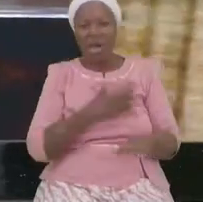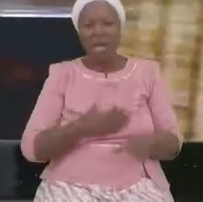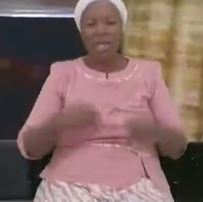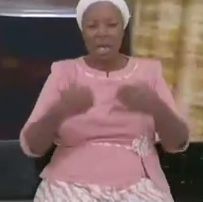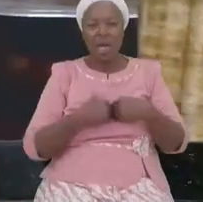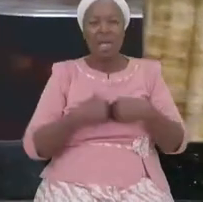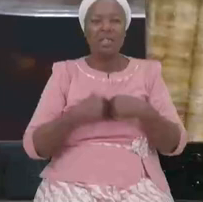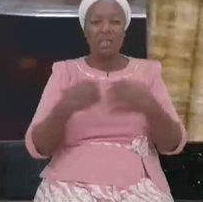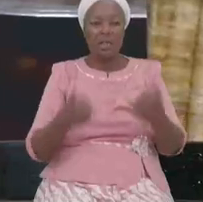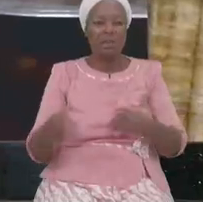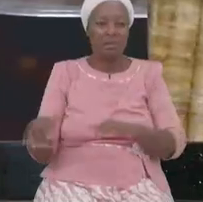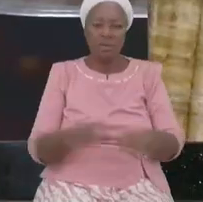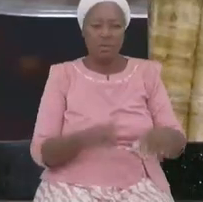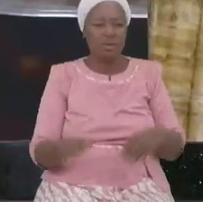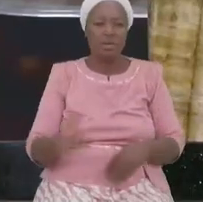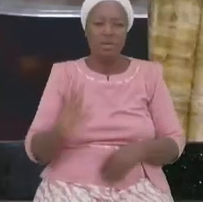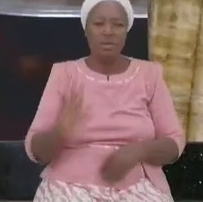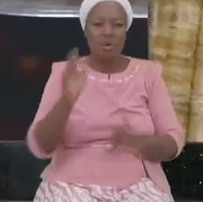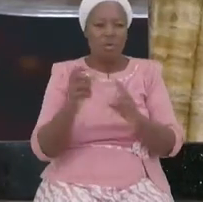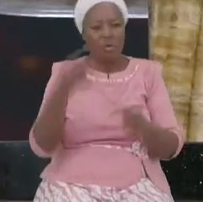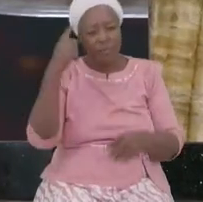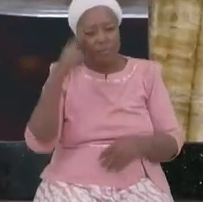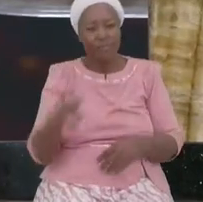ta parole sans